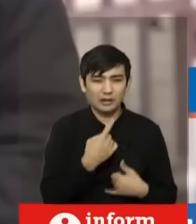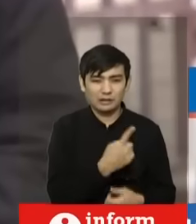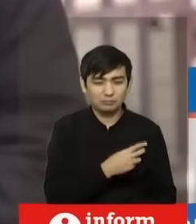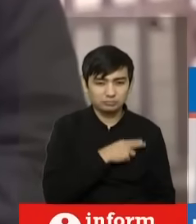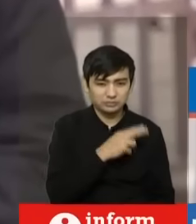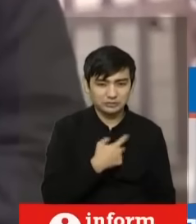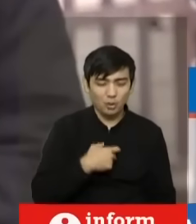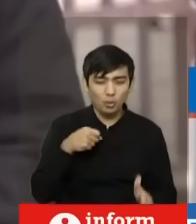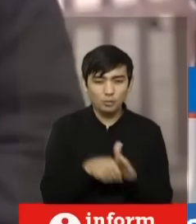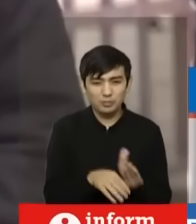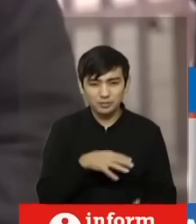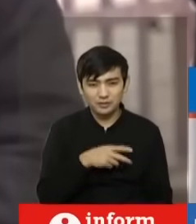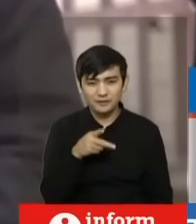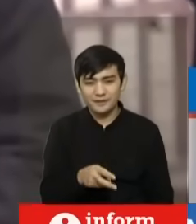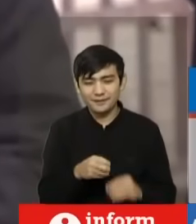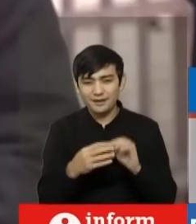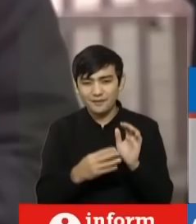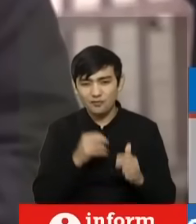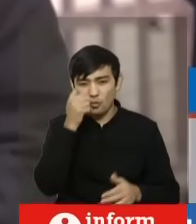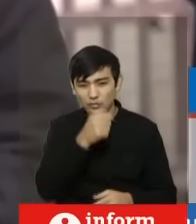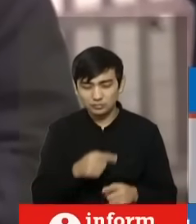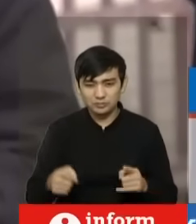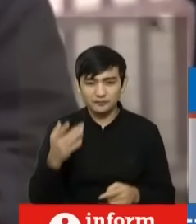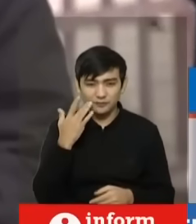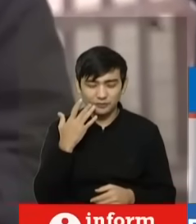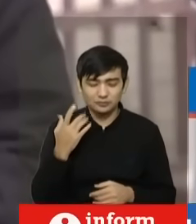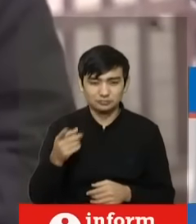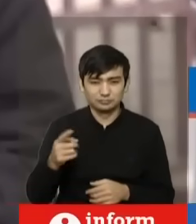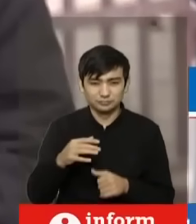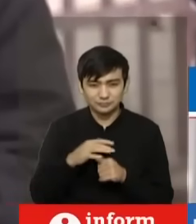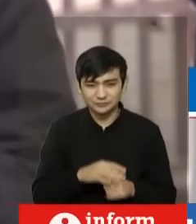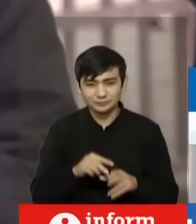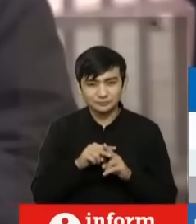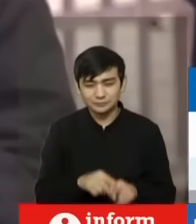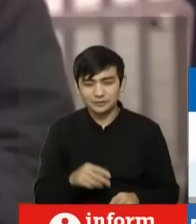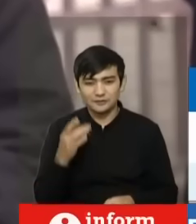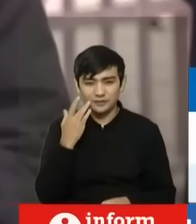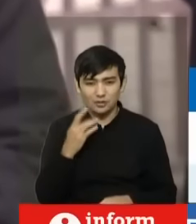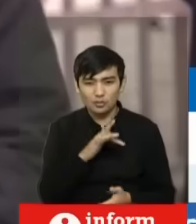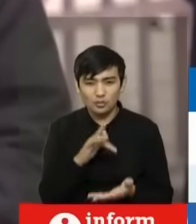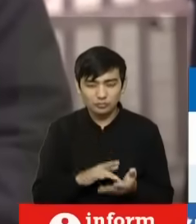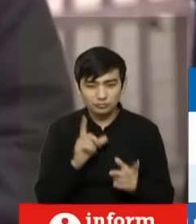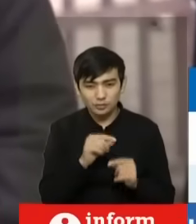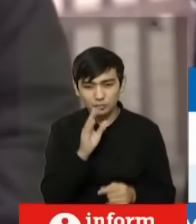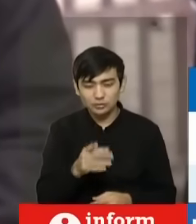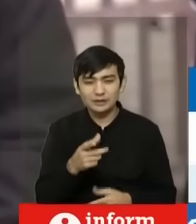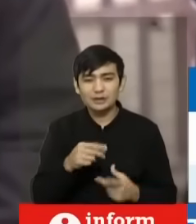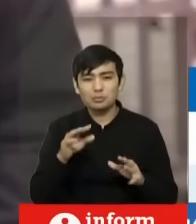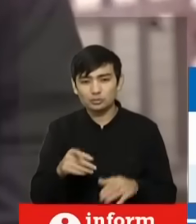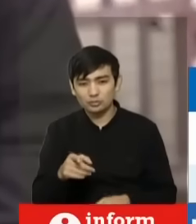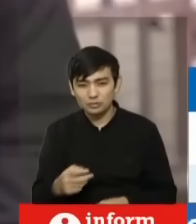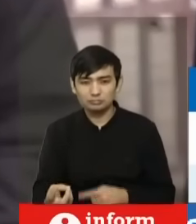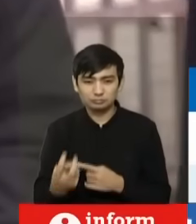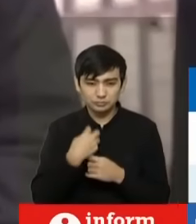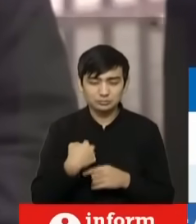Құтқарыңдаршы, мені деді оқым 2019-дан бастап мені осындай қорқытып ұстап жүр деді. Жаңа қалаға шығасың, пәлен жерге келесің, екеуміз